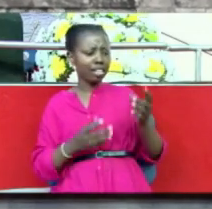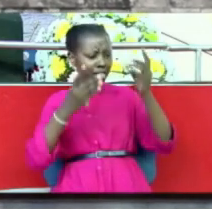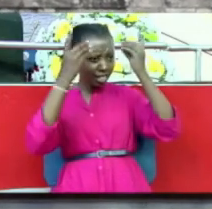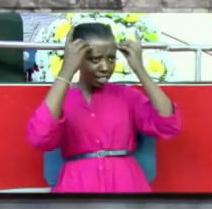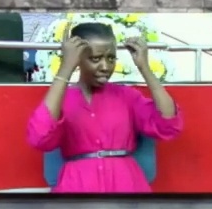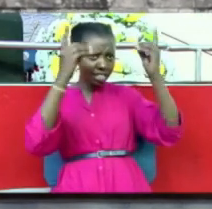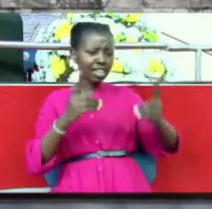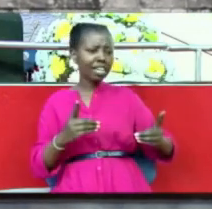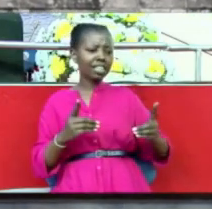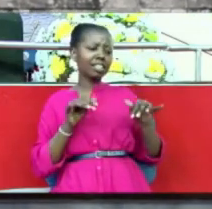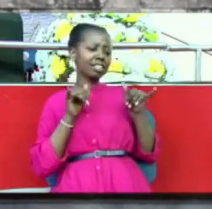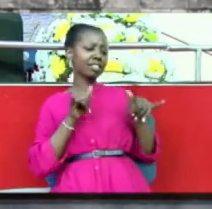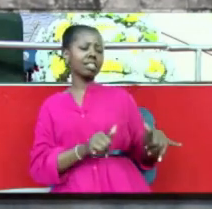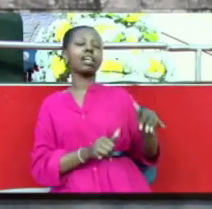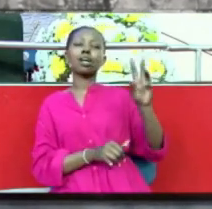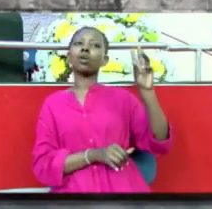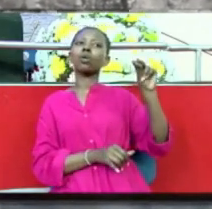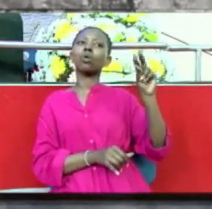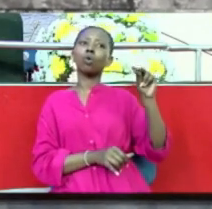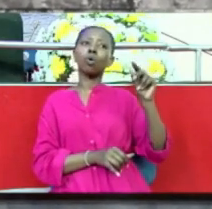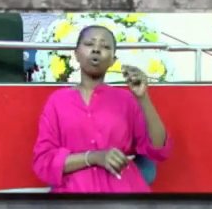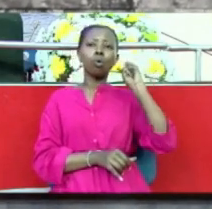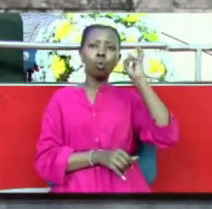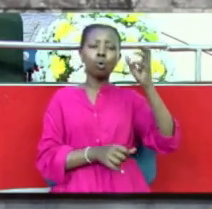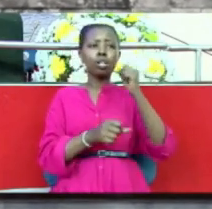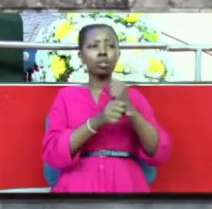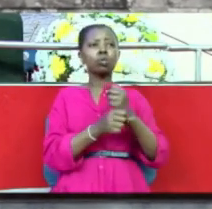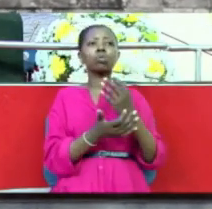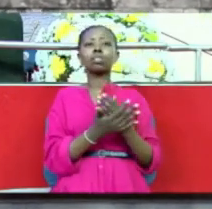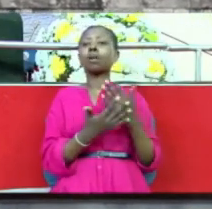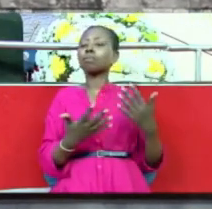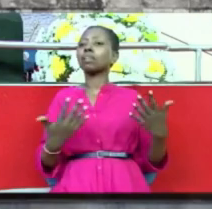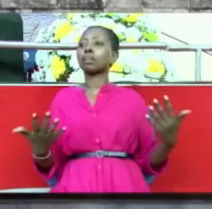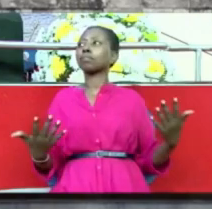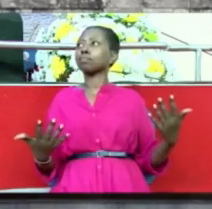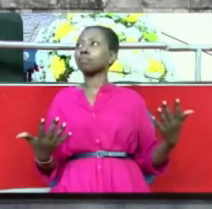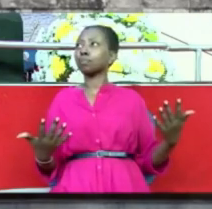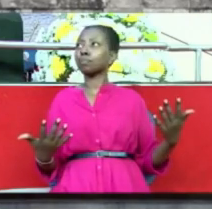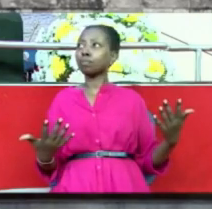sikai. I will do something. Tafanya jambo.